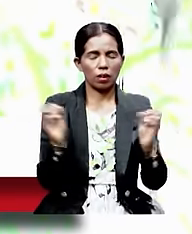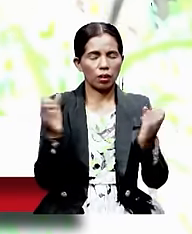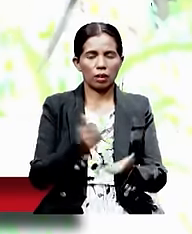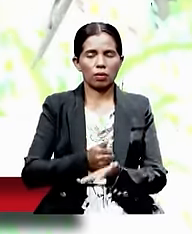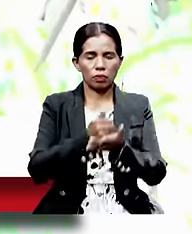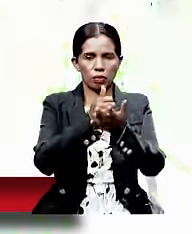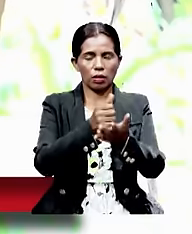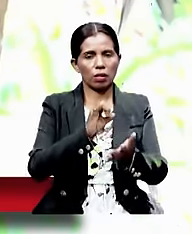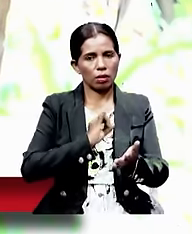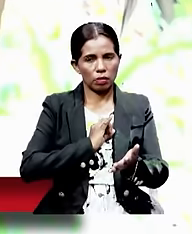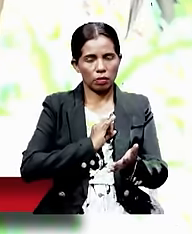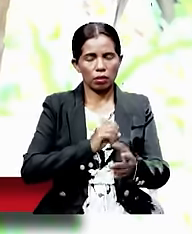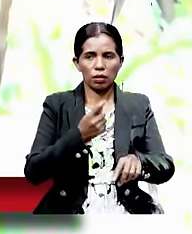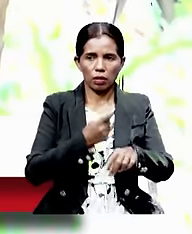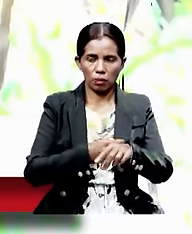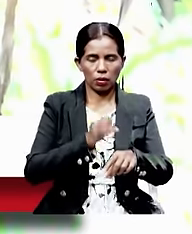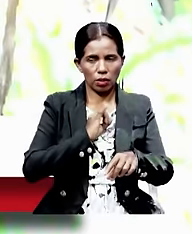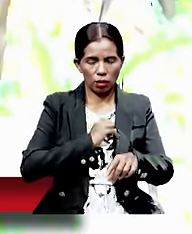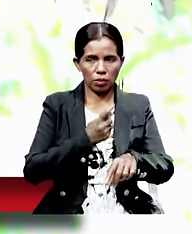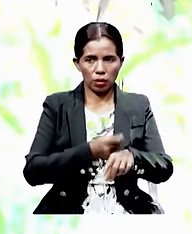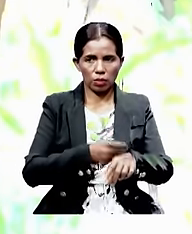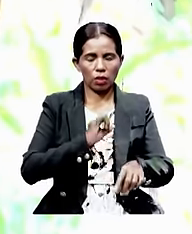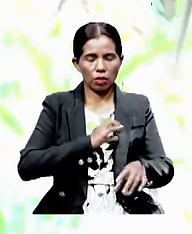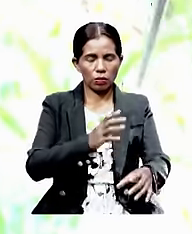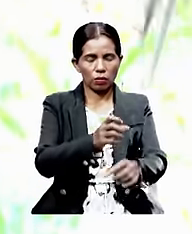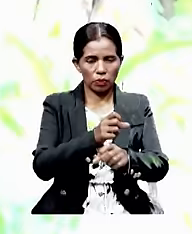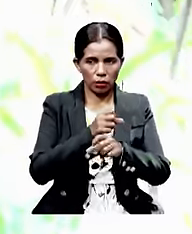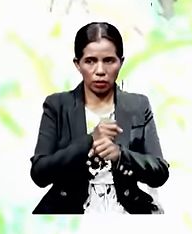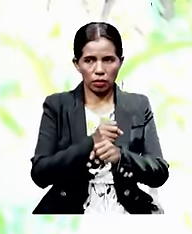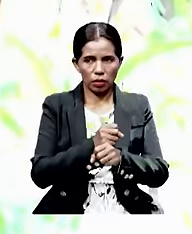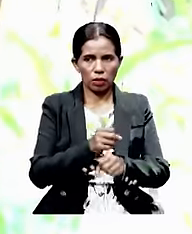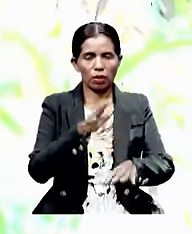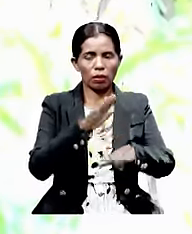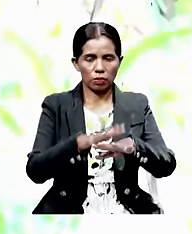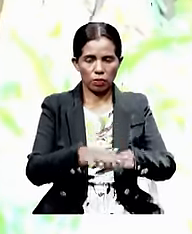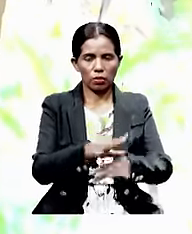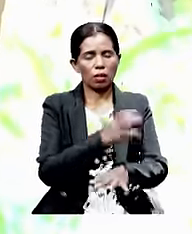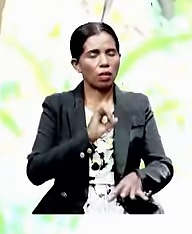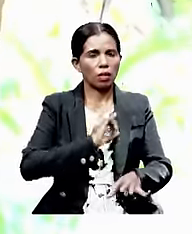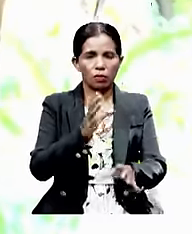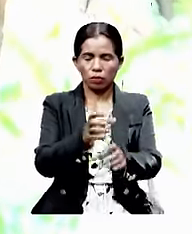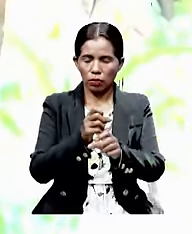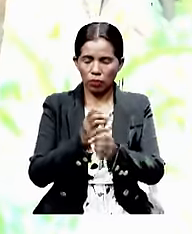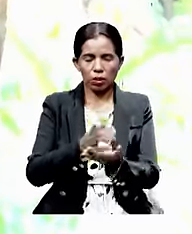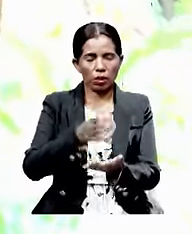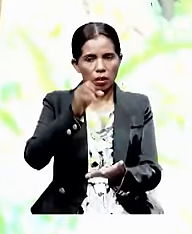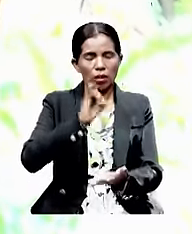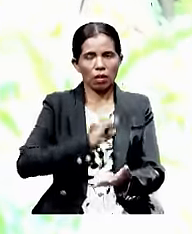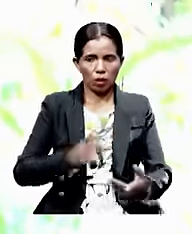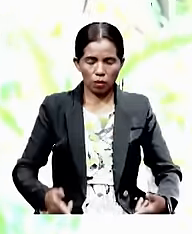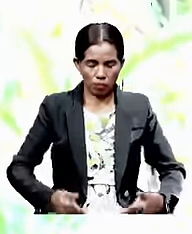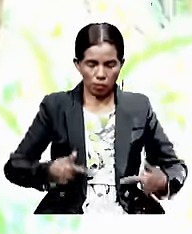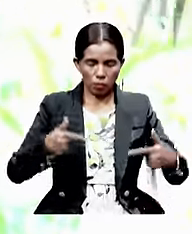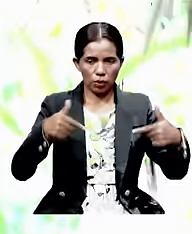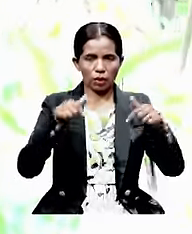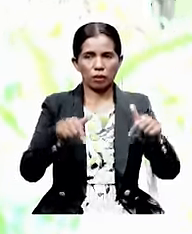kal tempo laya au halo an sa tempo iya puti ai neti ka halo hada puti apua buat tutu ni moris mesa ko akor suri tambah